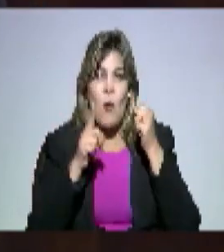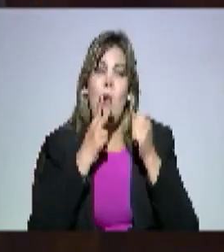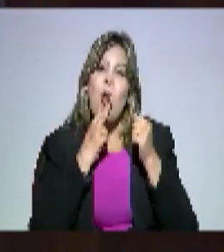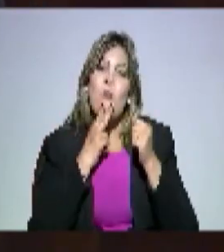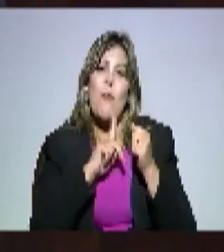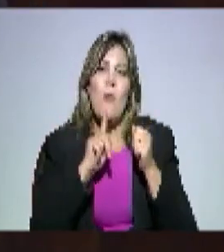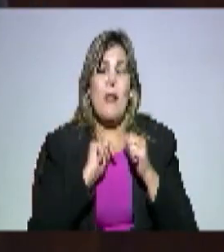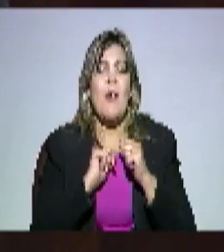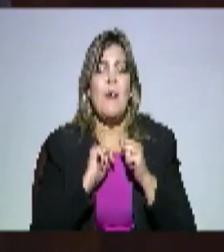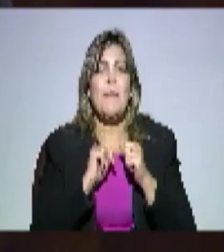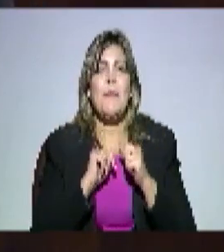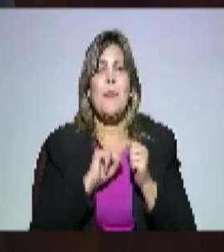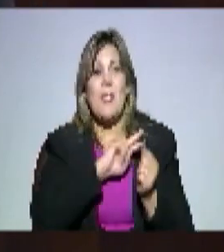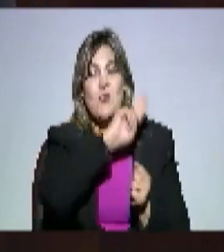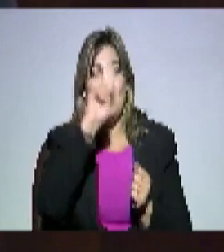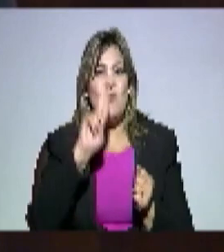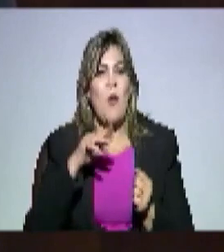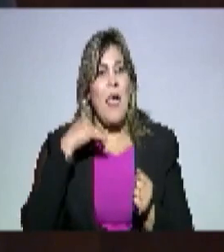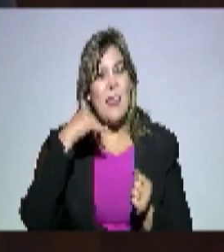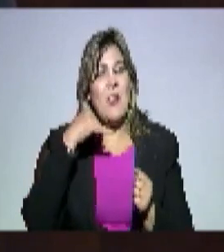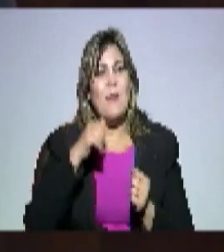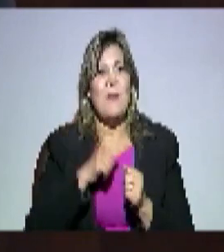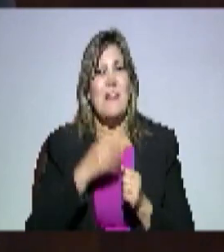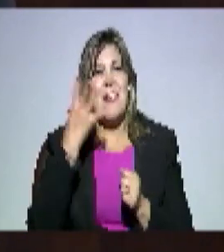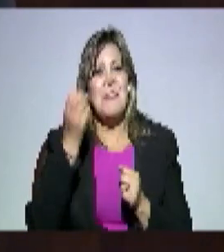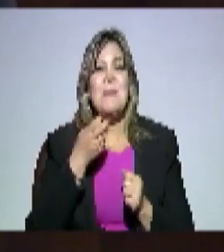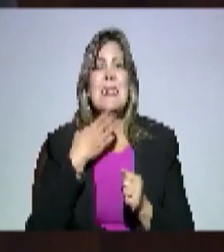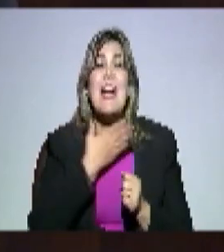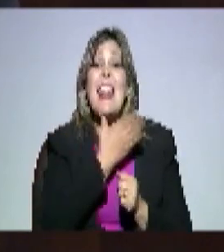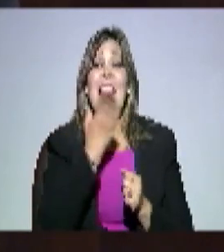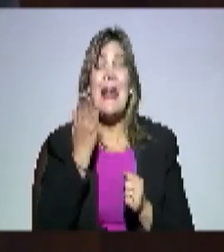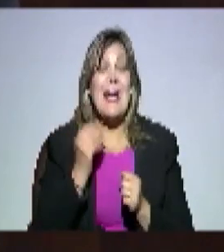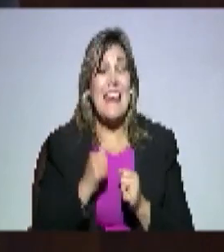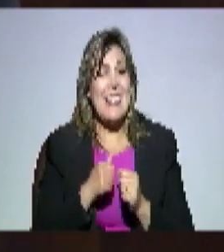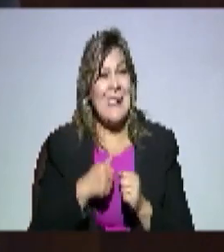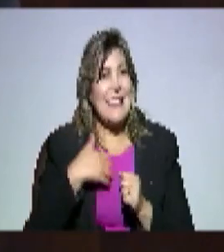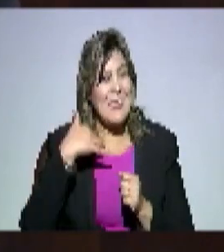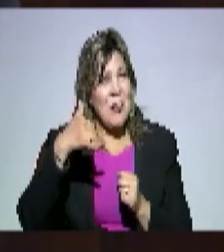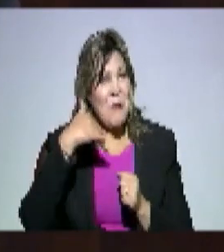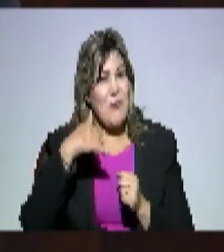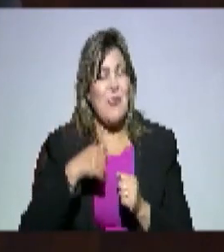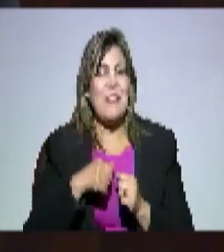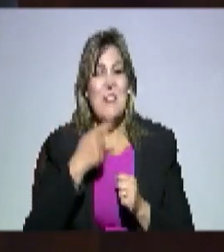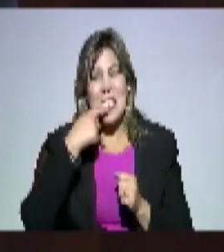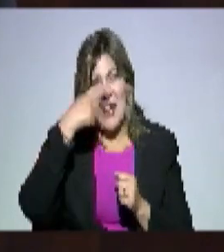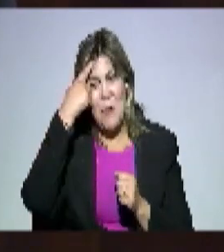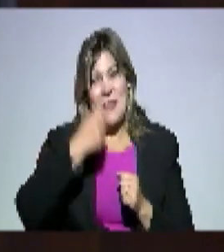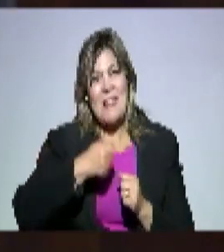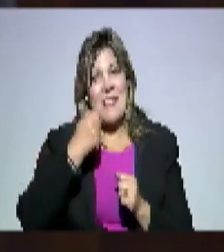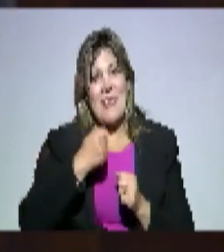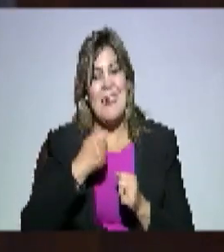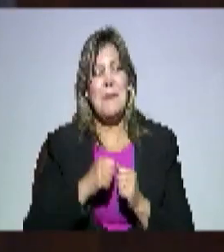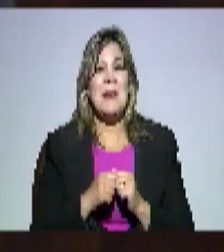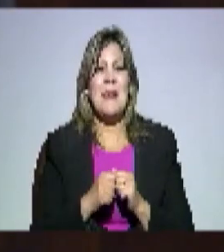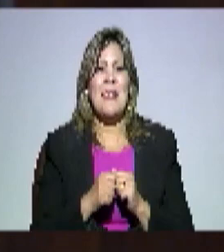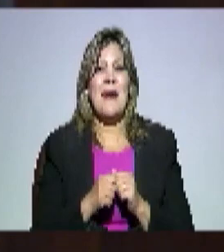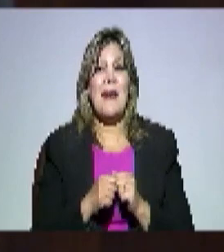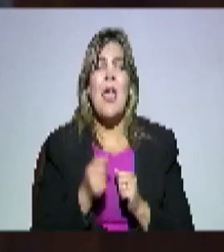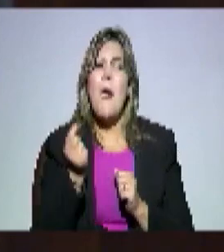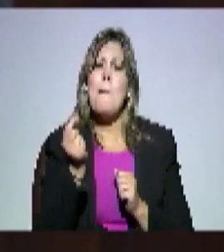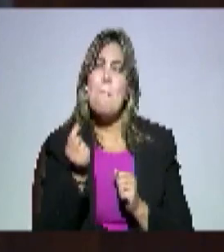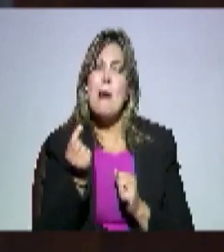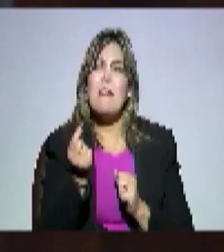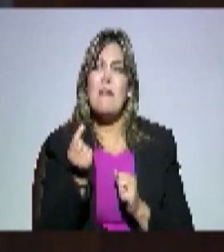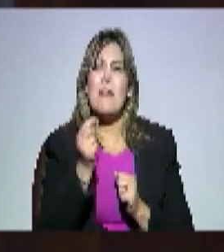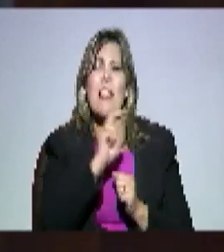اتصال سلوه افضلي مساء الخير يا ابونا كل سنه وانسك طيب كل سنه وان طيبه وقدسك طيب من فضلك انا كنت